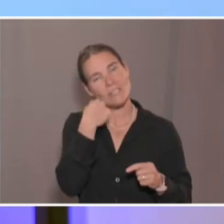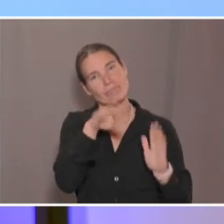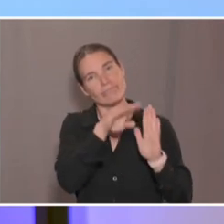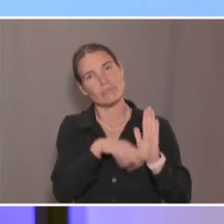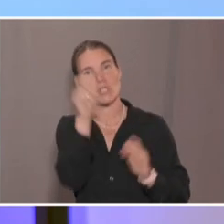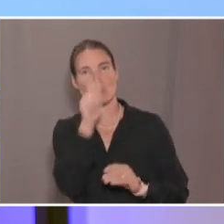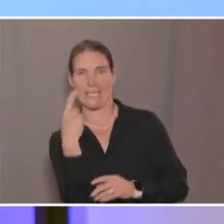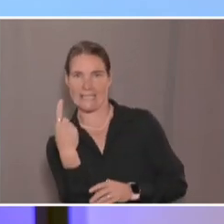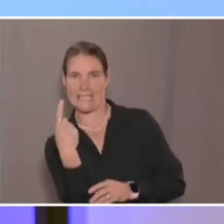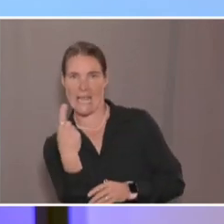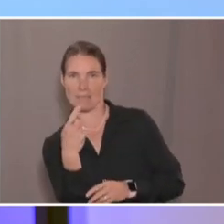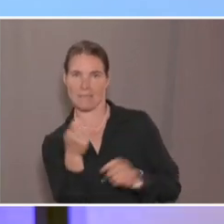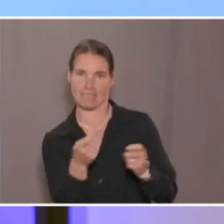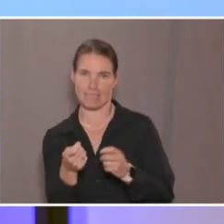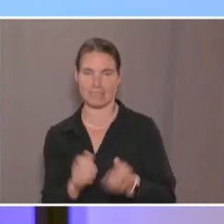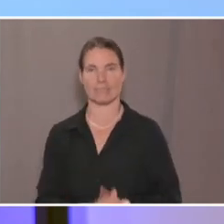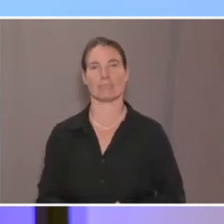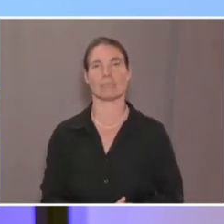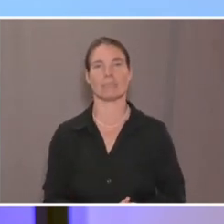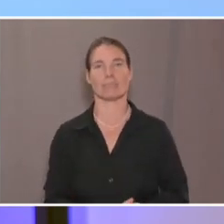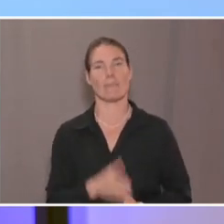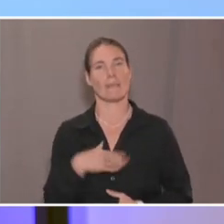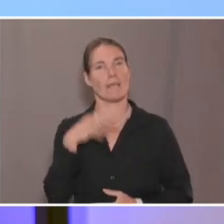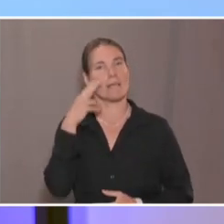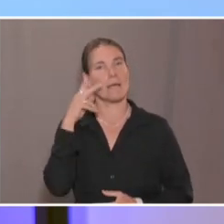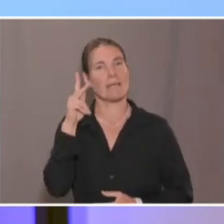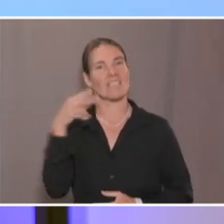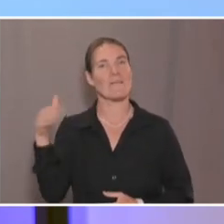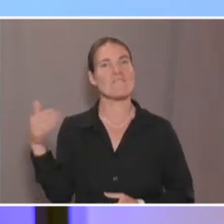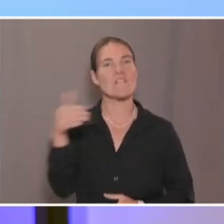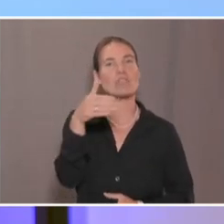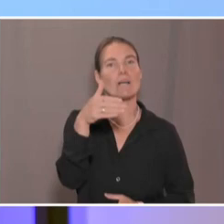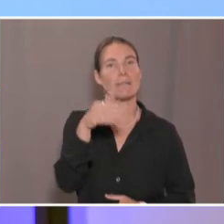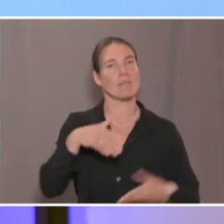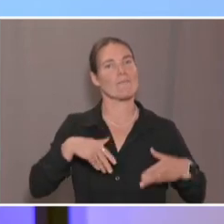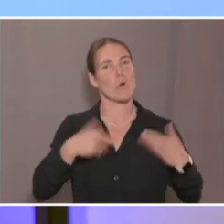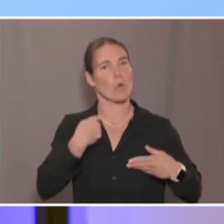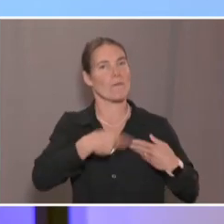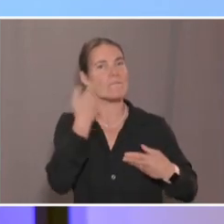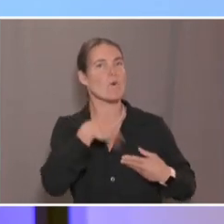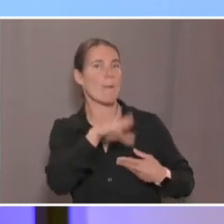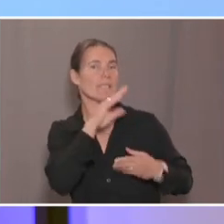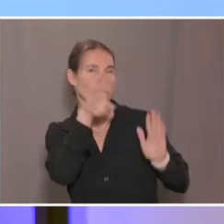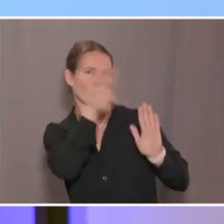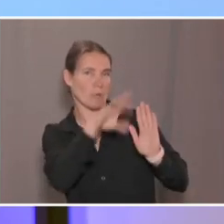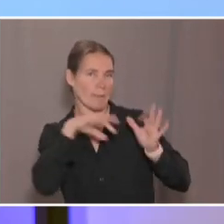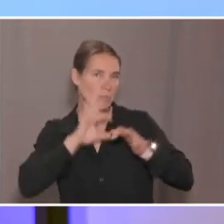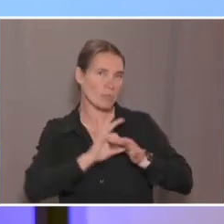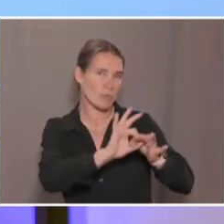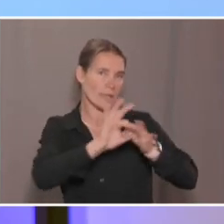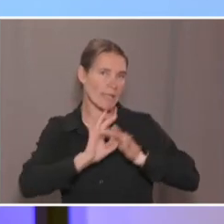und Studierenden unserer Universität. Mein Name ist Katrin Fischer. Ich habe die Freude, Sie heute Vormittag durchs Programm führen zu